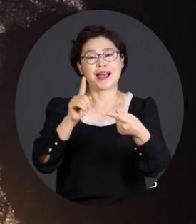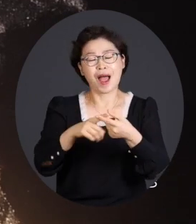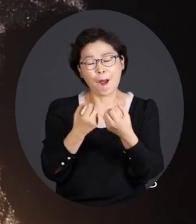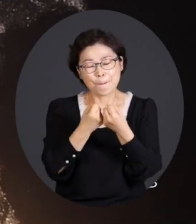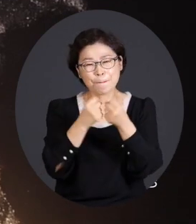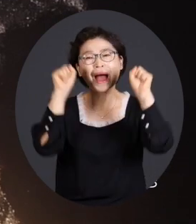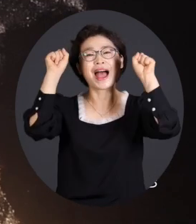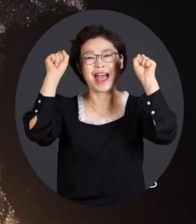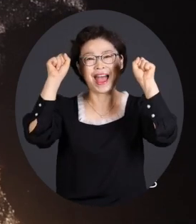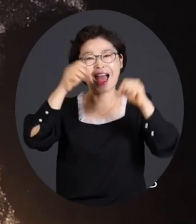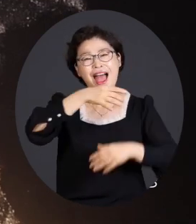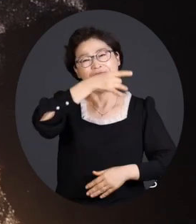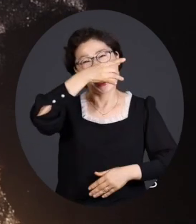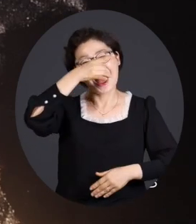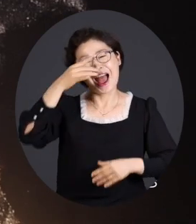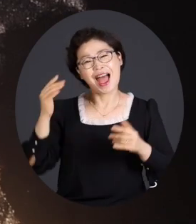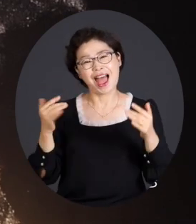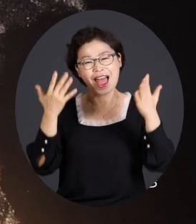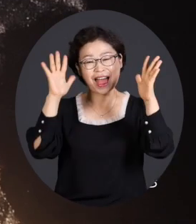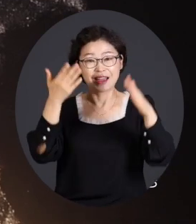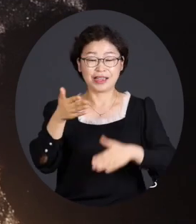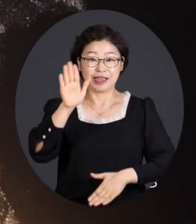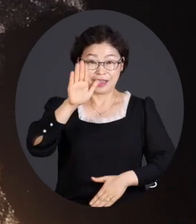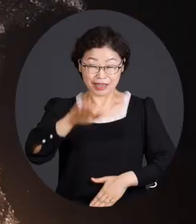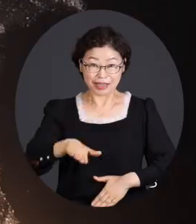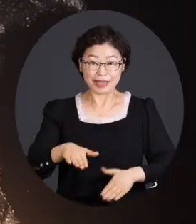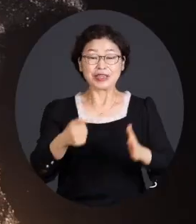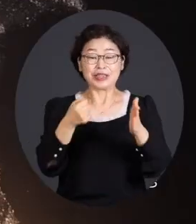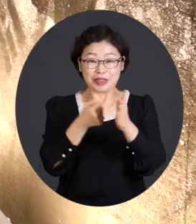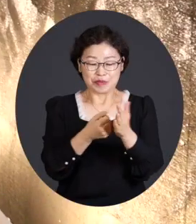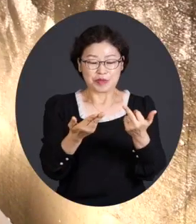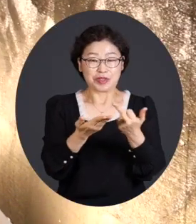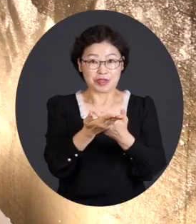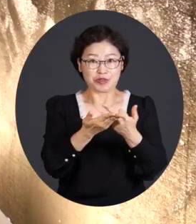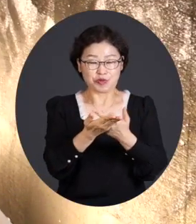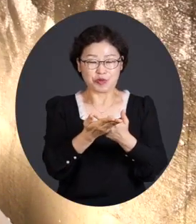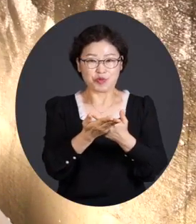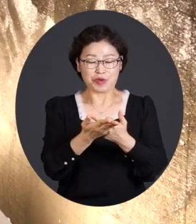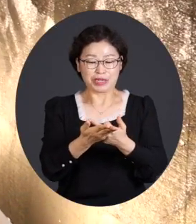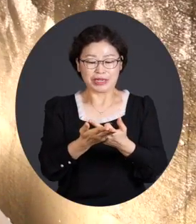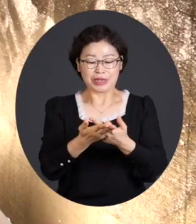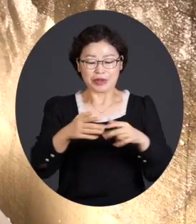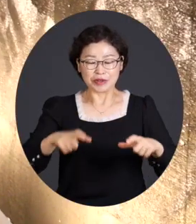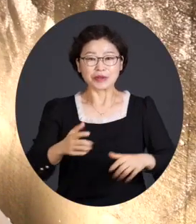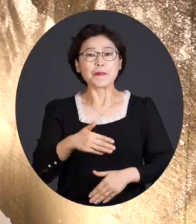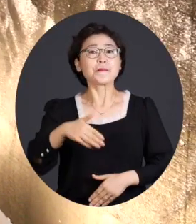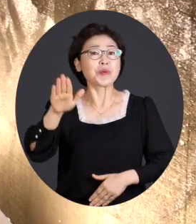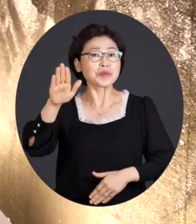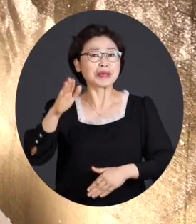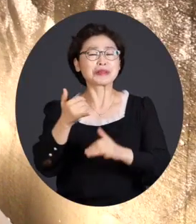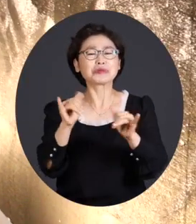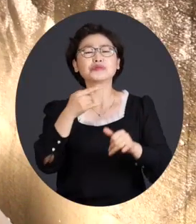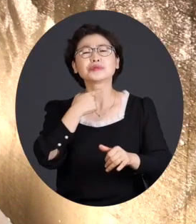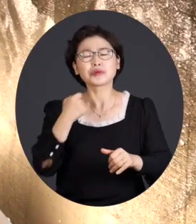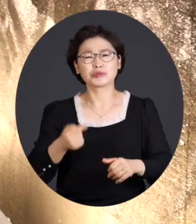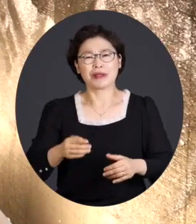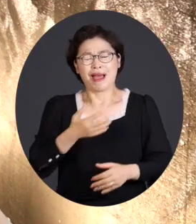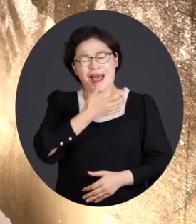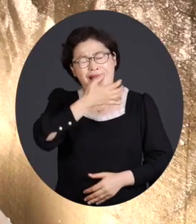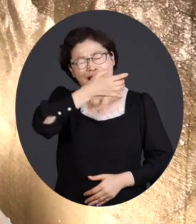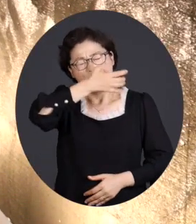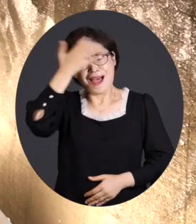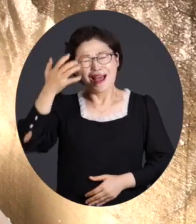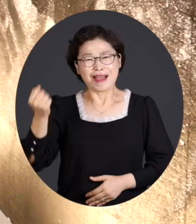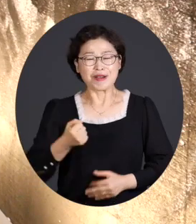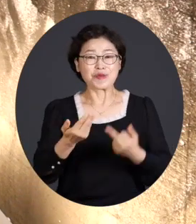기쁨을 누립니다. 광복이 되자 이 제주를 떠났던 청년 6만여 명이 희망 정말 가득 안고 고향으로